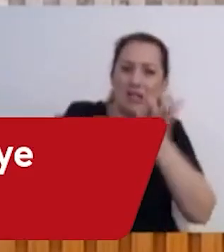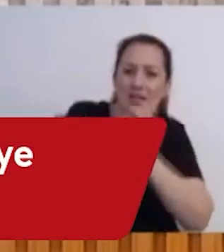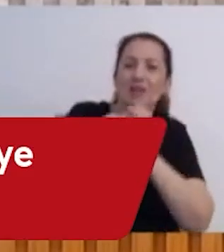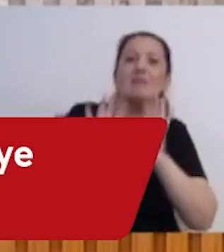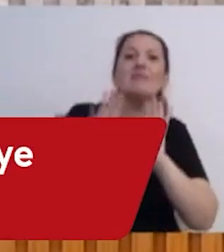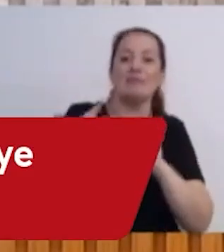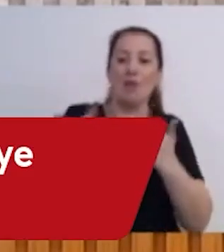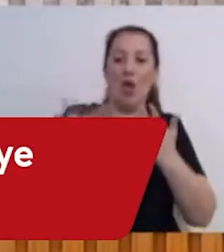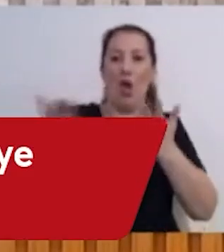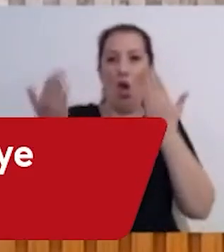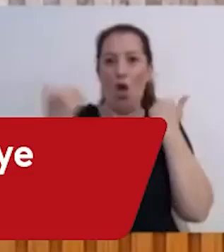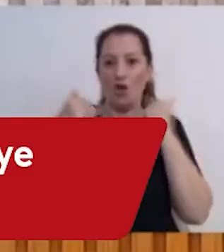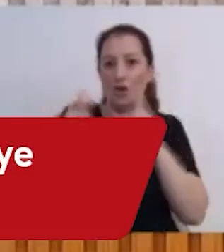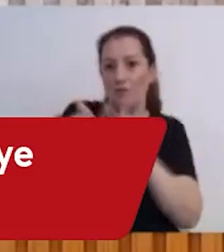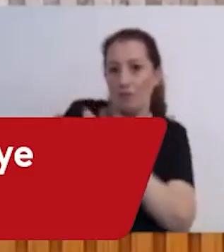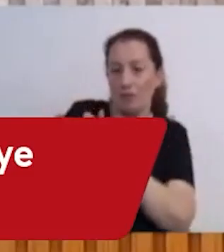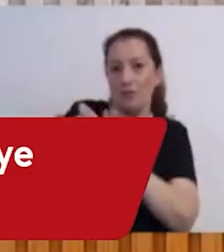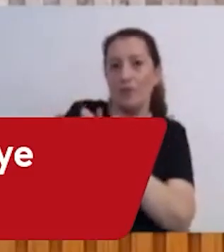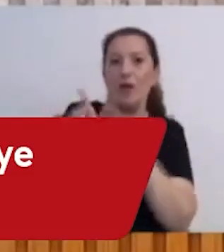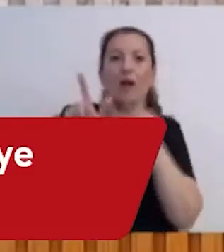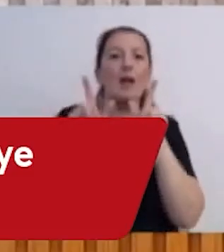baştan olmasını